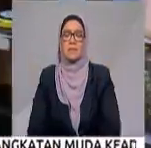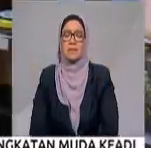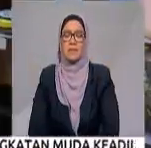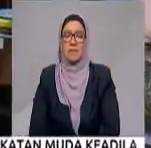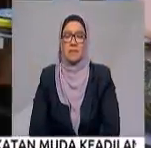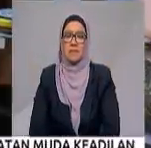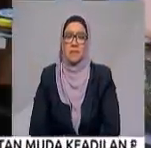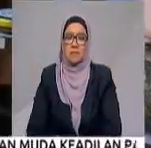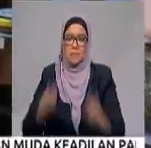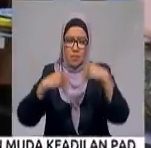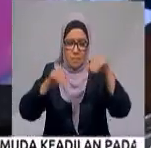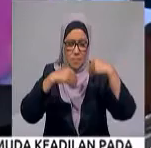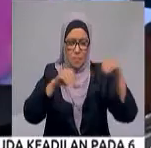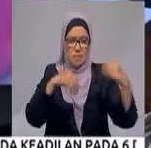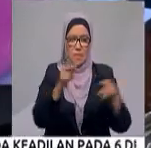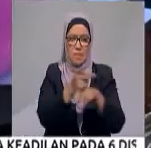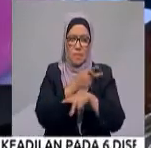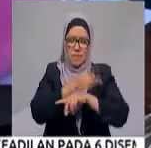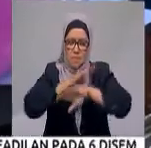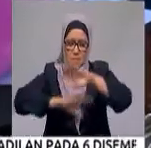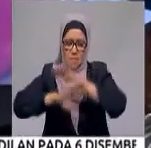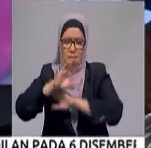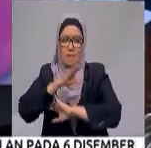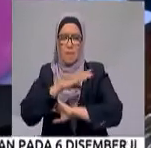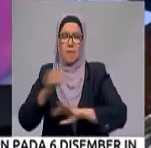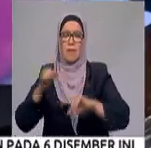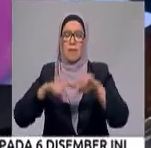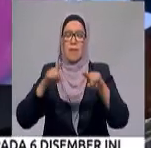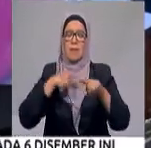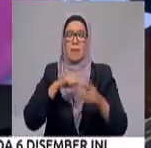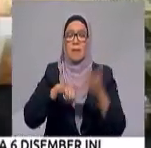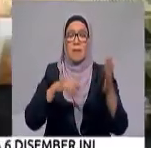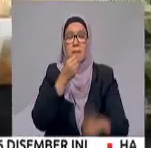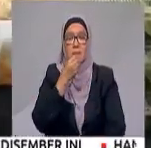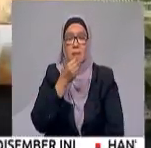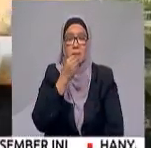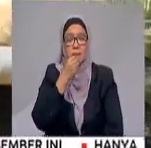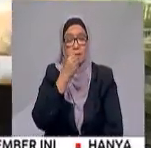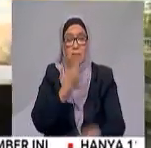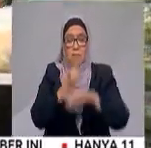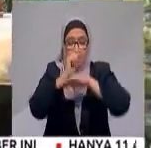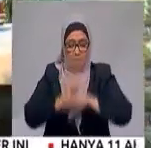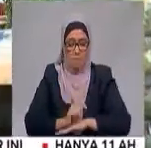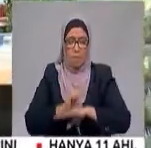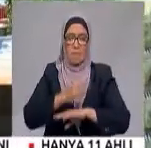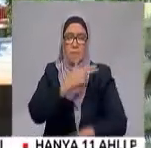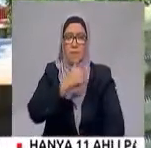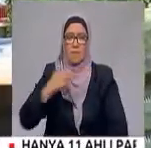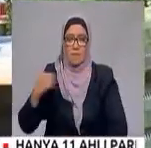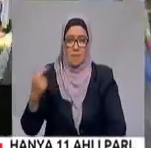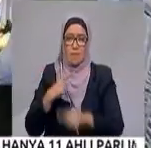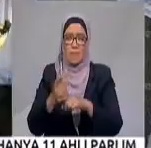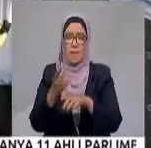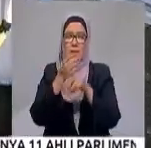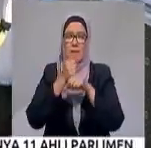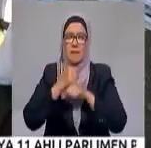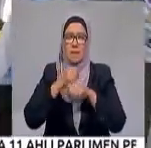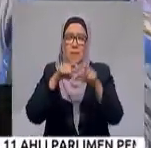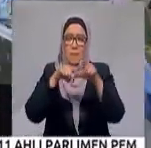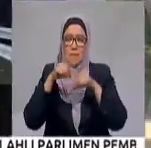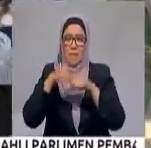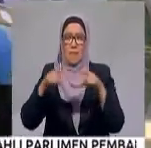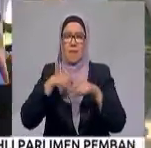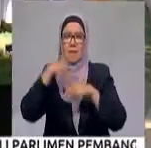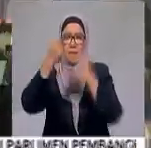Selain itu, jualan produk kraf dan pelbagai juadah tradisional Indonesia turut mendapat sambutan daripada para pengunjung. Antara makanan